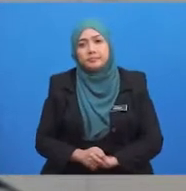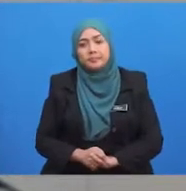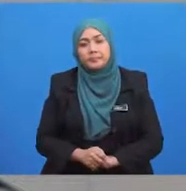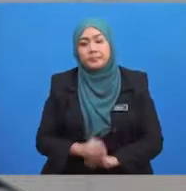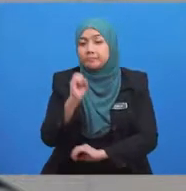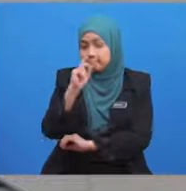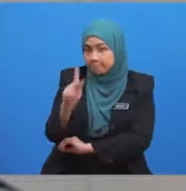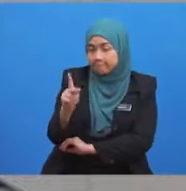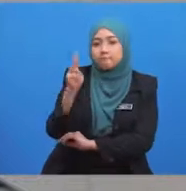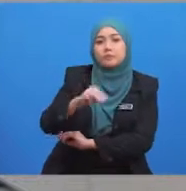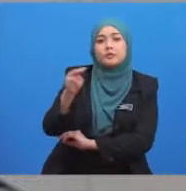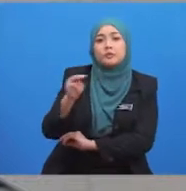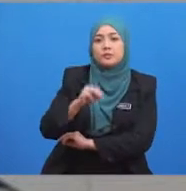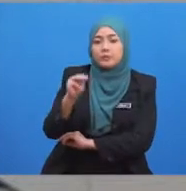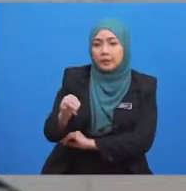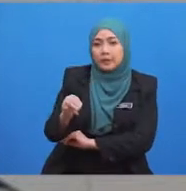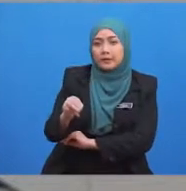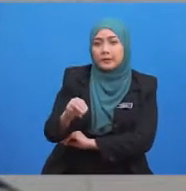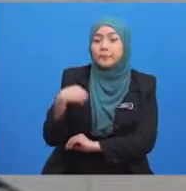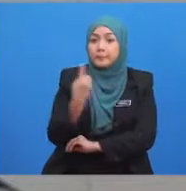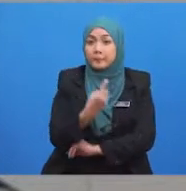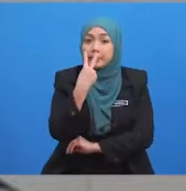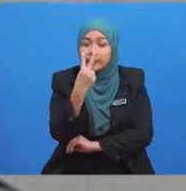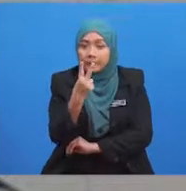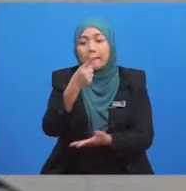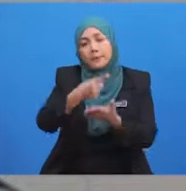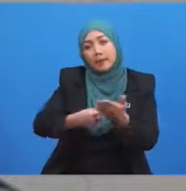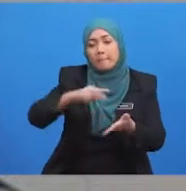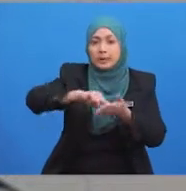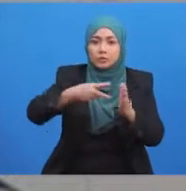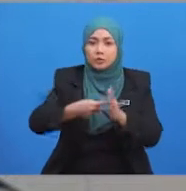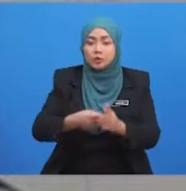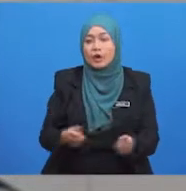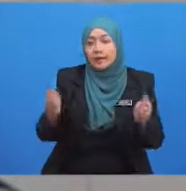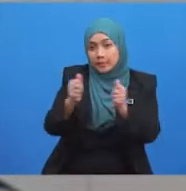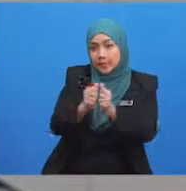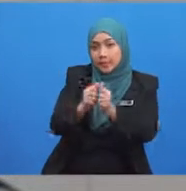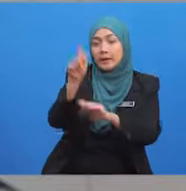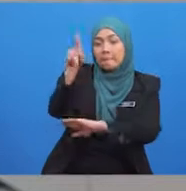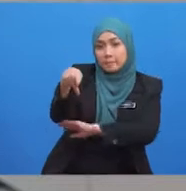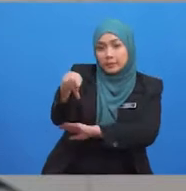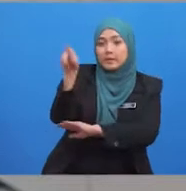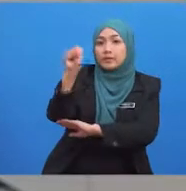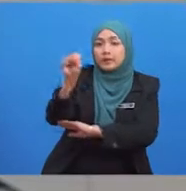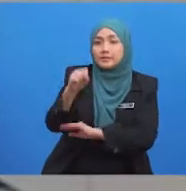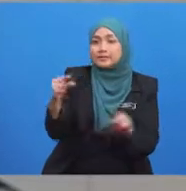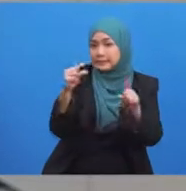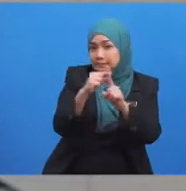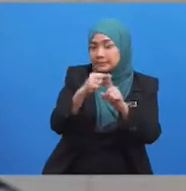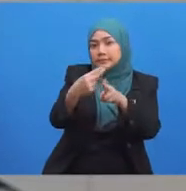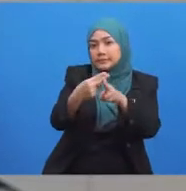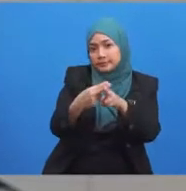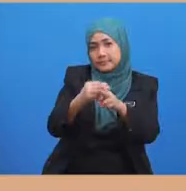Baiklah murid-murid, mari kita lihat apakah yang dimaksudkan dengan polimer sintetik.